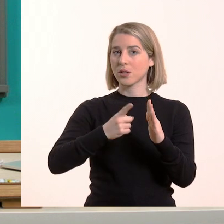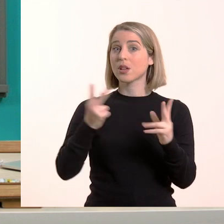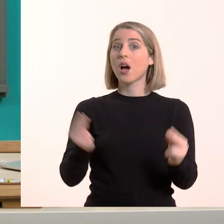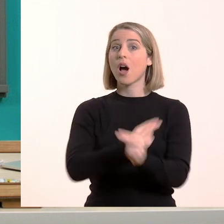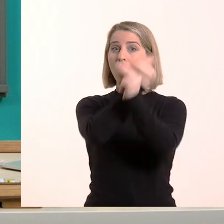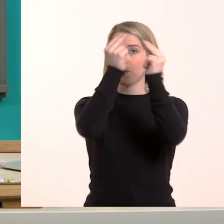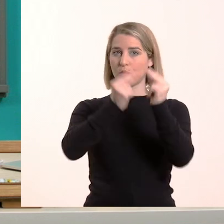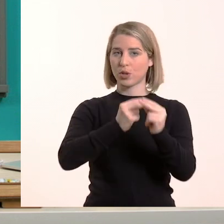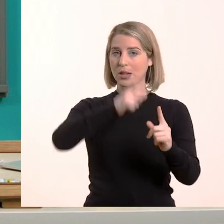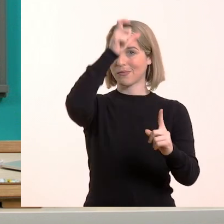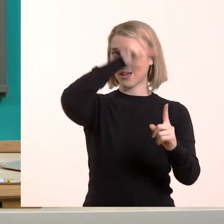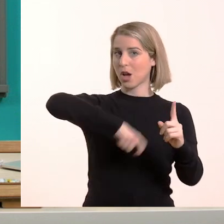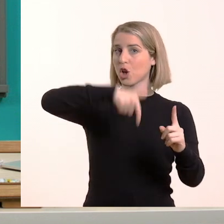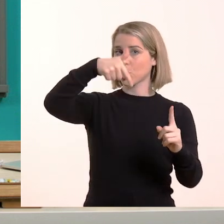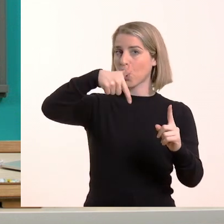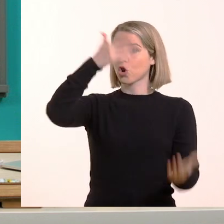είναι 100 κιλά